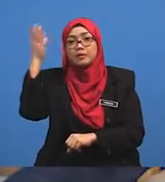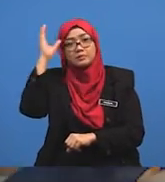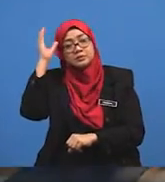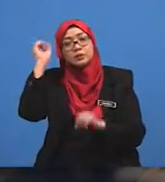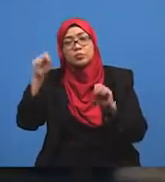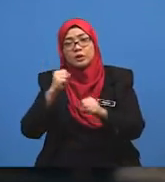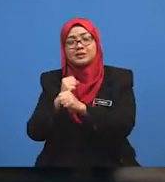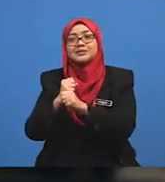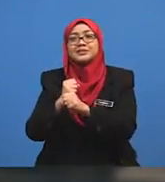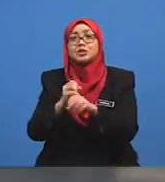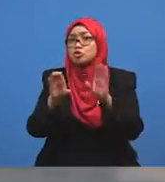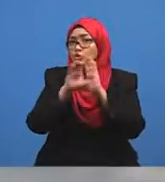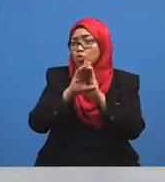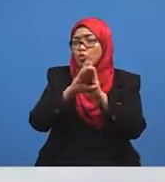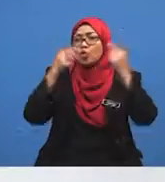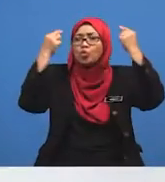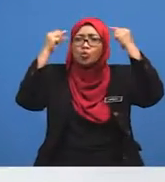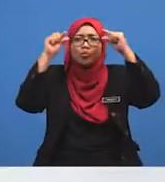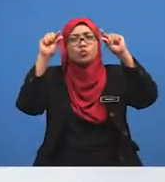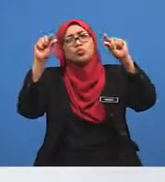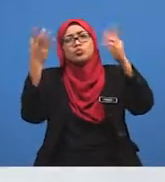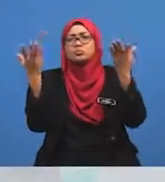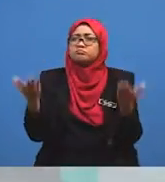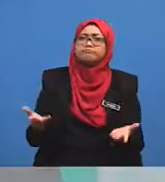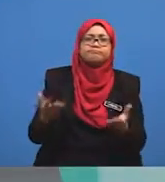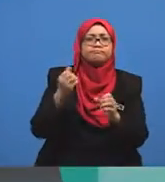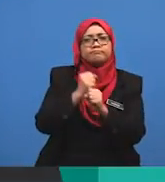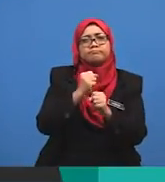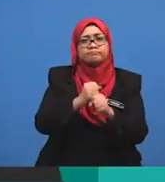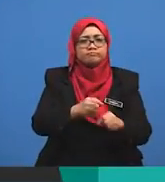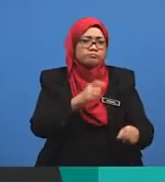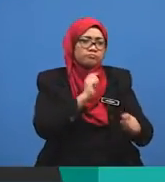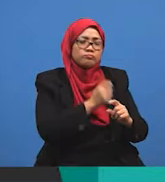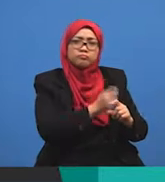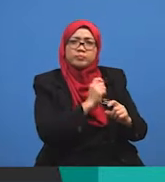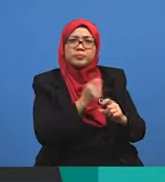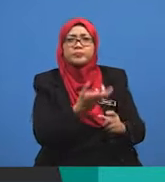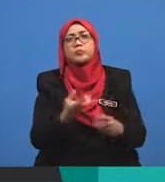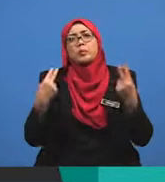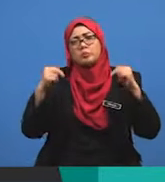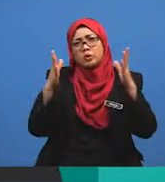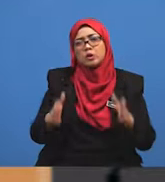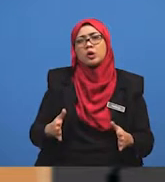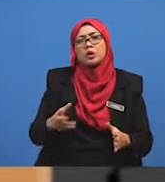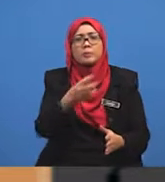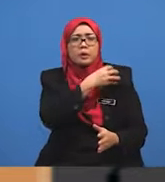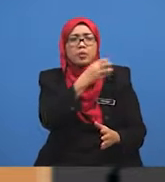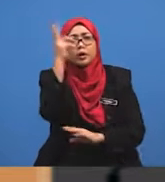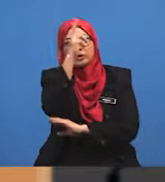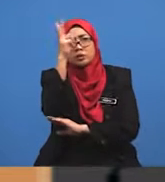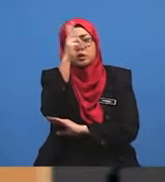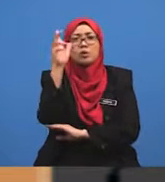jurutera, doktor, polis, ahli politik, peniaga, pegawai kerajaan,